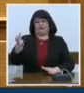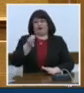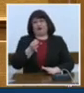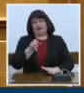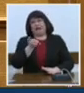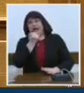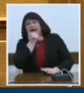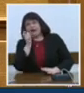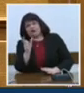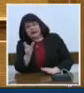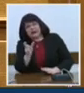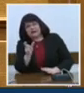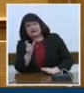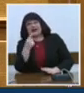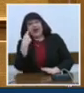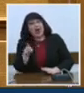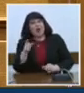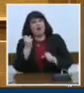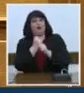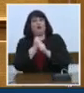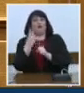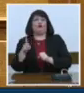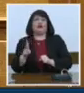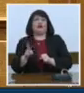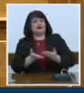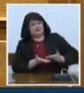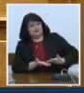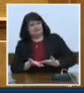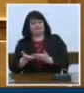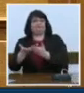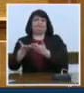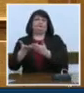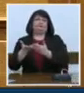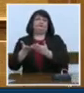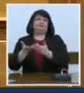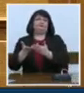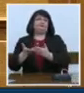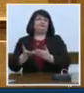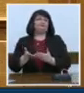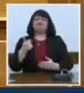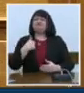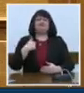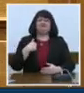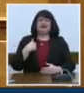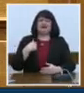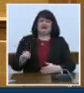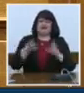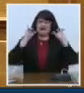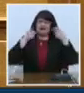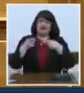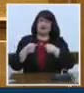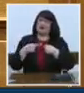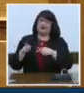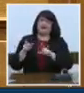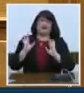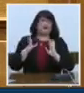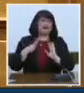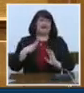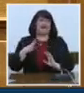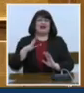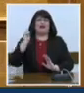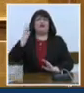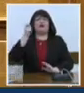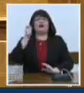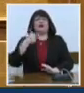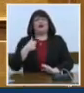του πολιτισμού. Τη στηρίζω, όπως ξέρετε, δεν προέρχεται από τη δική μου παράταξη, δεν έχει καμία πρόθεση να πολιτευτεί. Δεν τη στηρίζω όμως